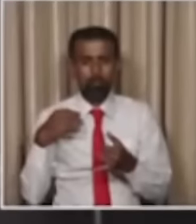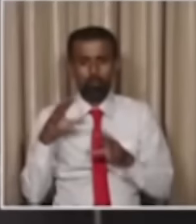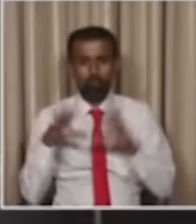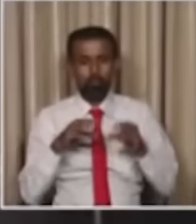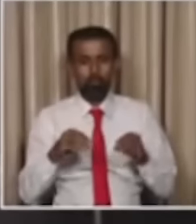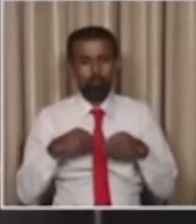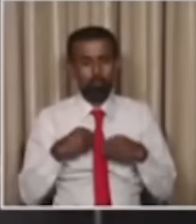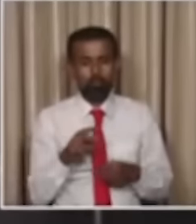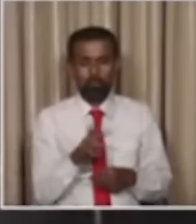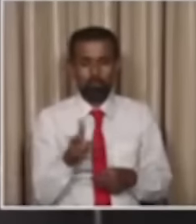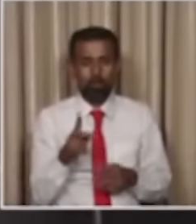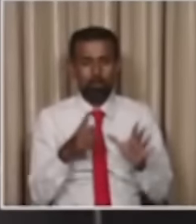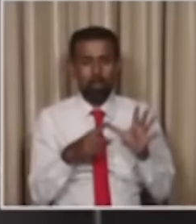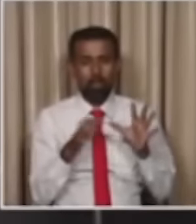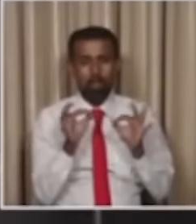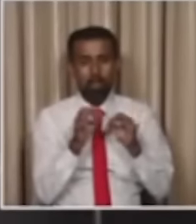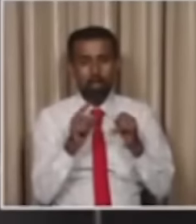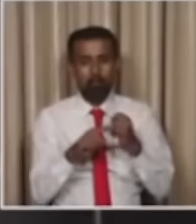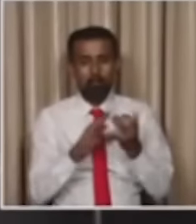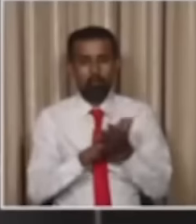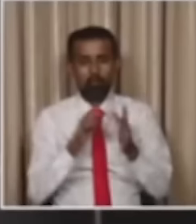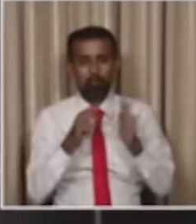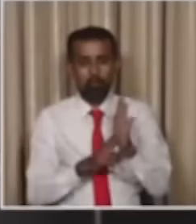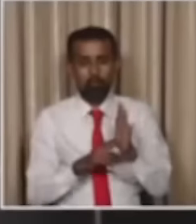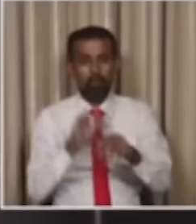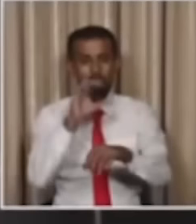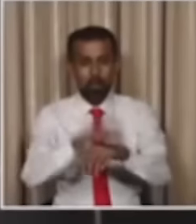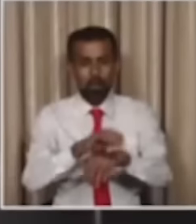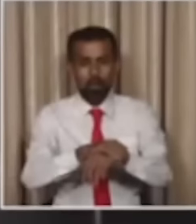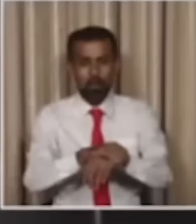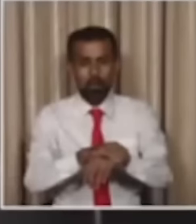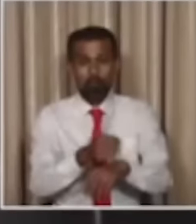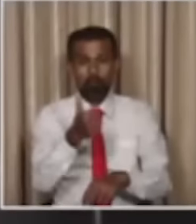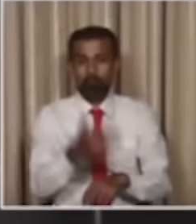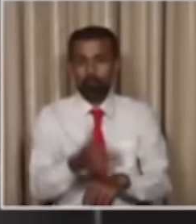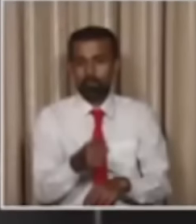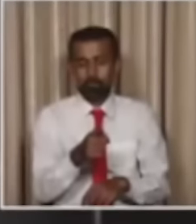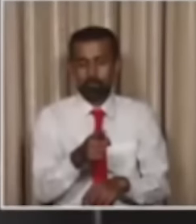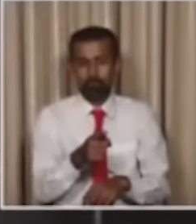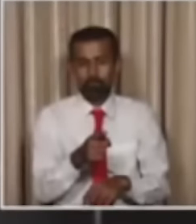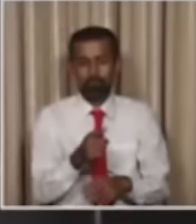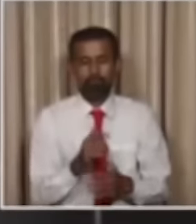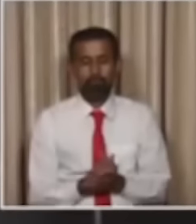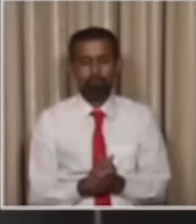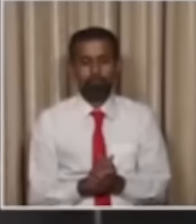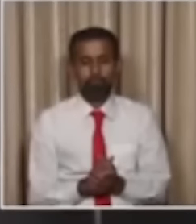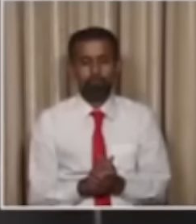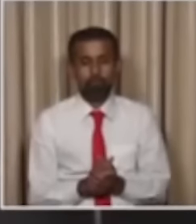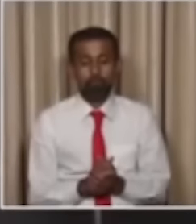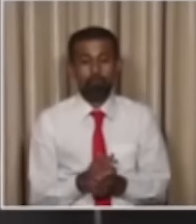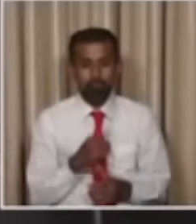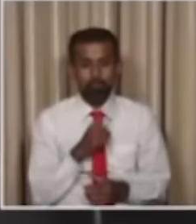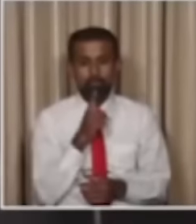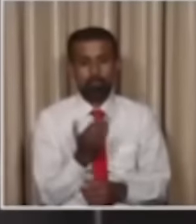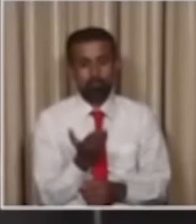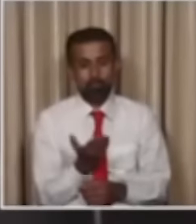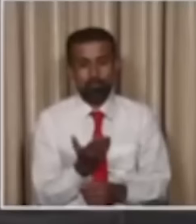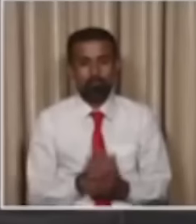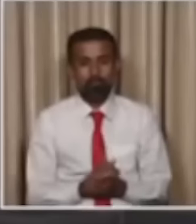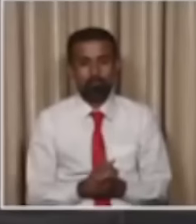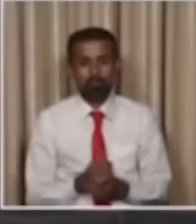ගත්තද කියලා. එතකොට අබුහින්ව අනාවරණය කරන එක ඉතාම වැදගත් වෙනවා. එතකොට ඒ මම හිතන්නේ කරන්න කියලා තමයි අපි ඉල්ලන්නේ. මම